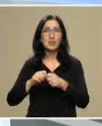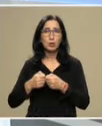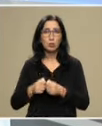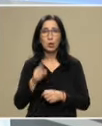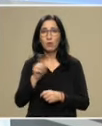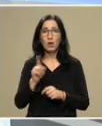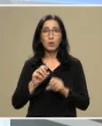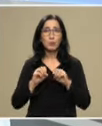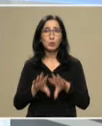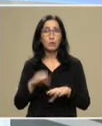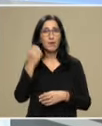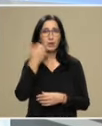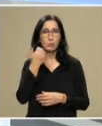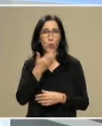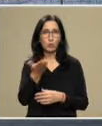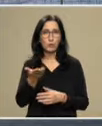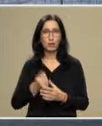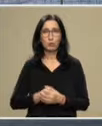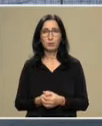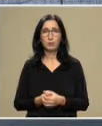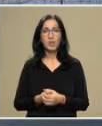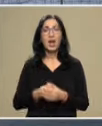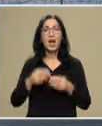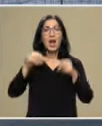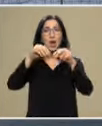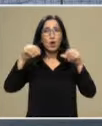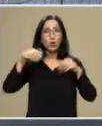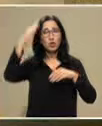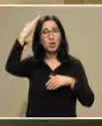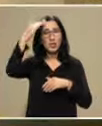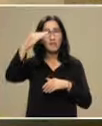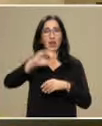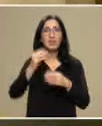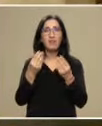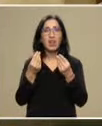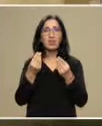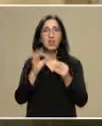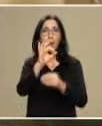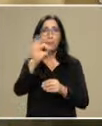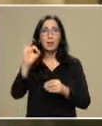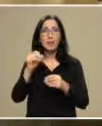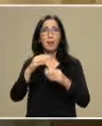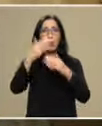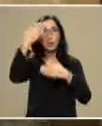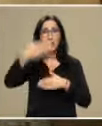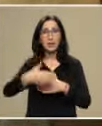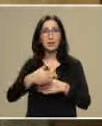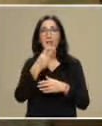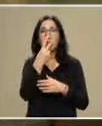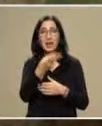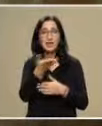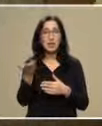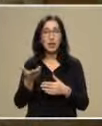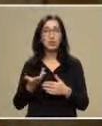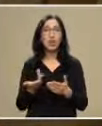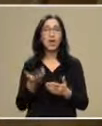това не позволява използването й. Ронещ се таван и влажни петна по стените. Така изглежда в момента